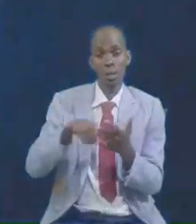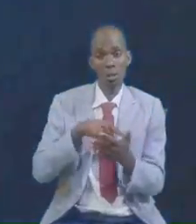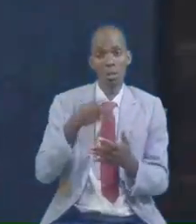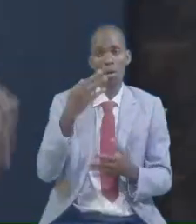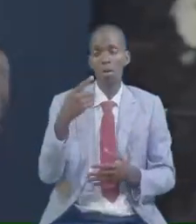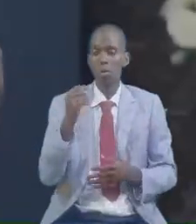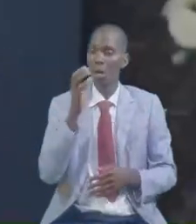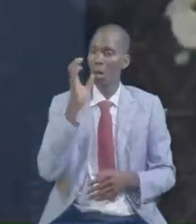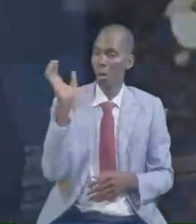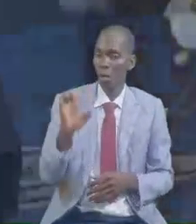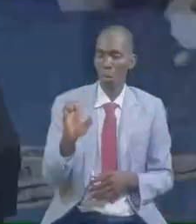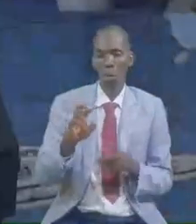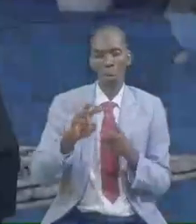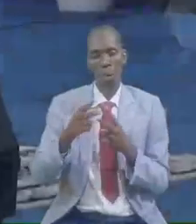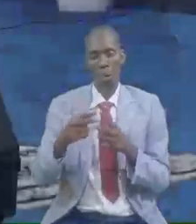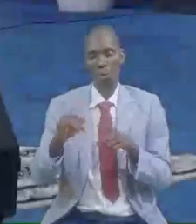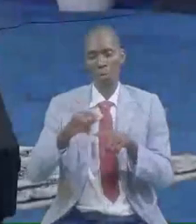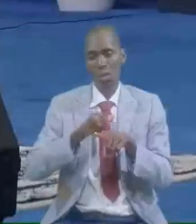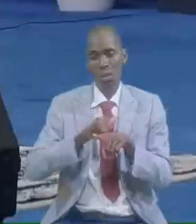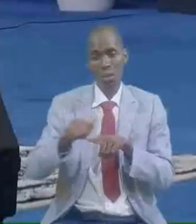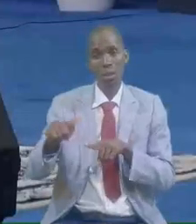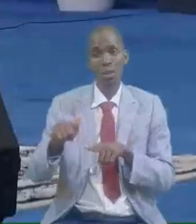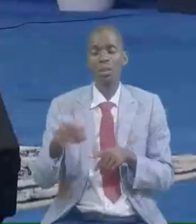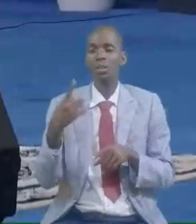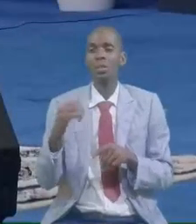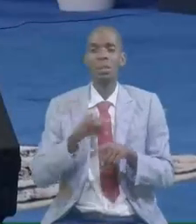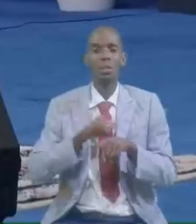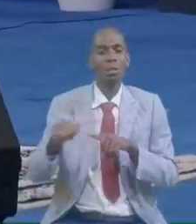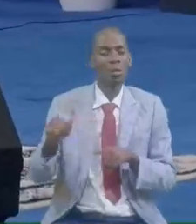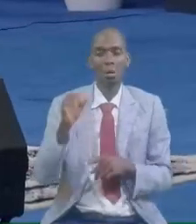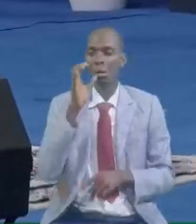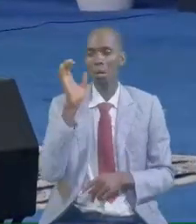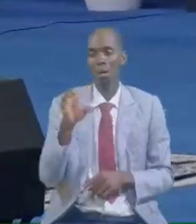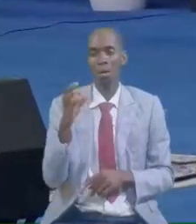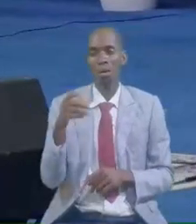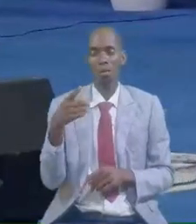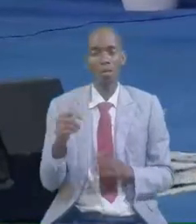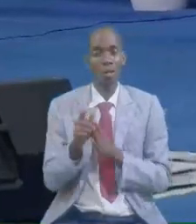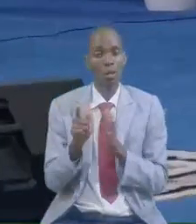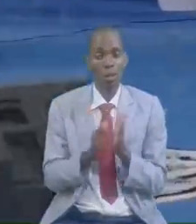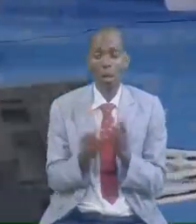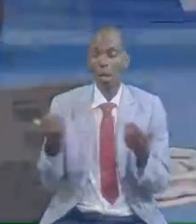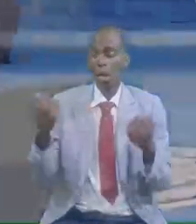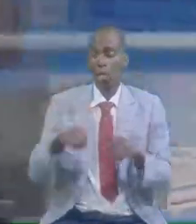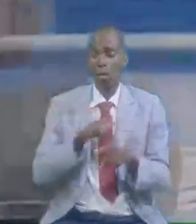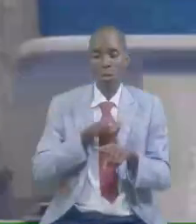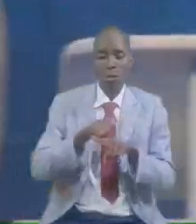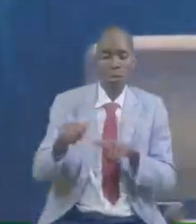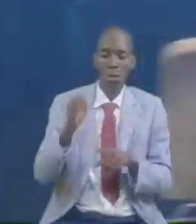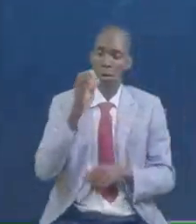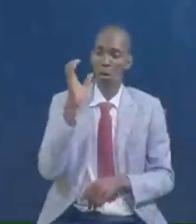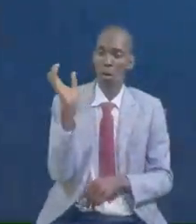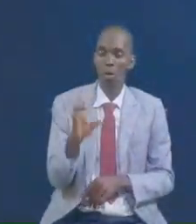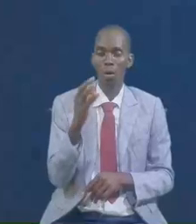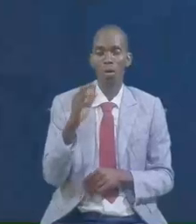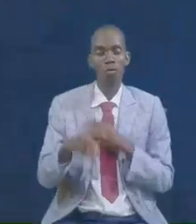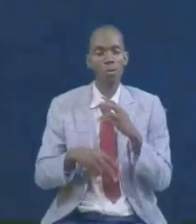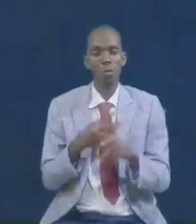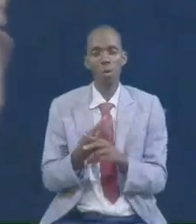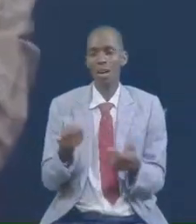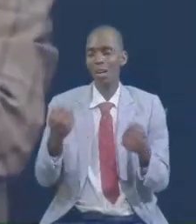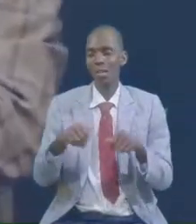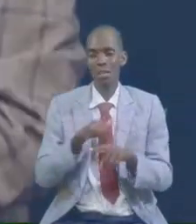L'annulation de la malédiction. Toute malédiction, la malédiction de la loi, toute malédiction, la malédiction du monde,